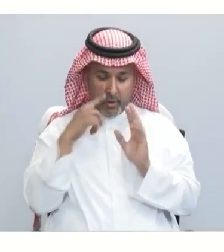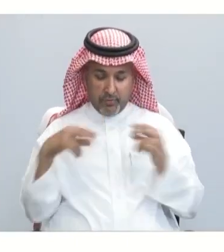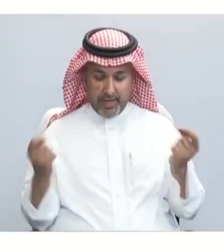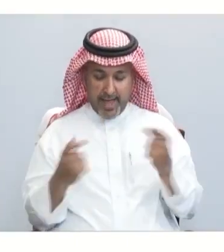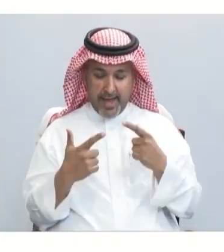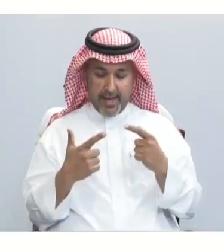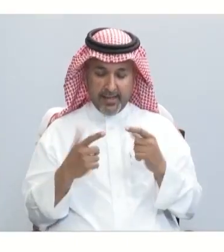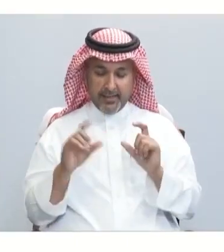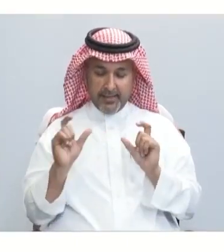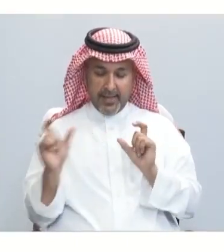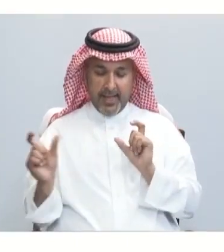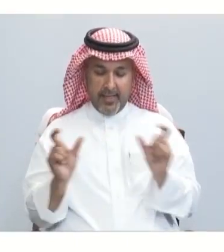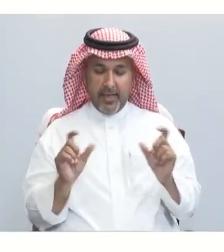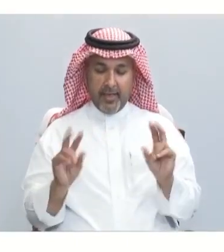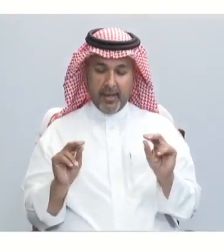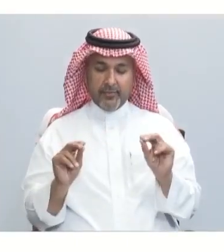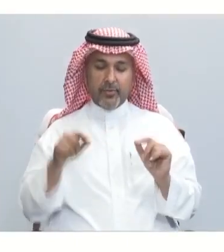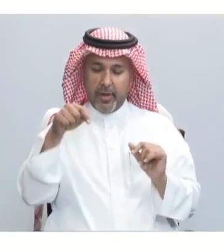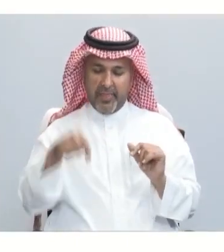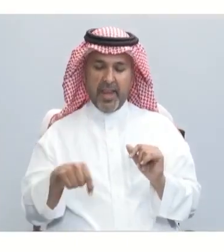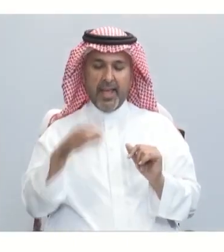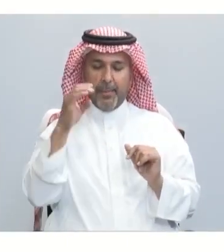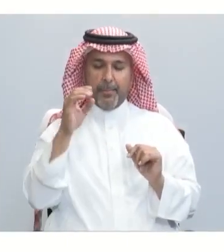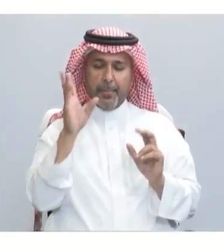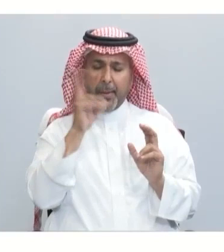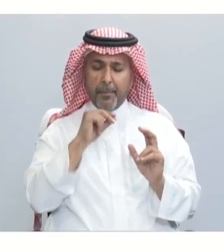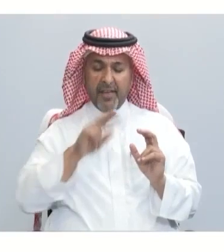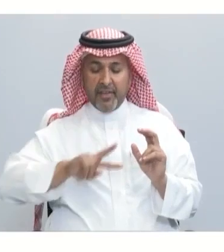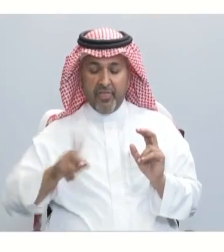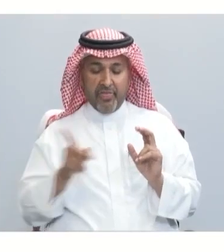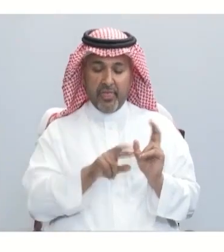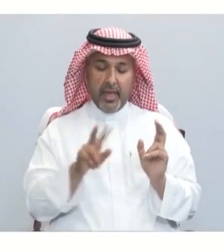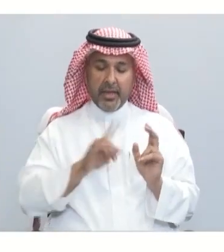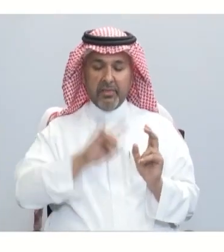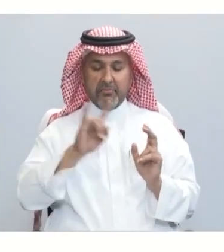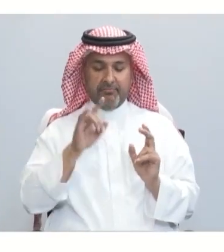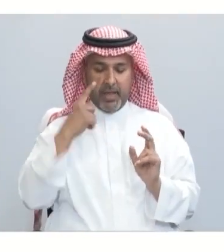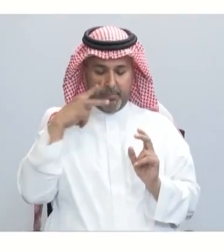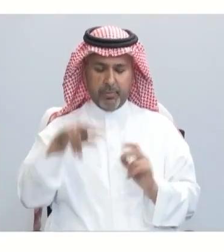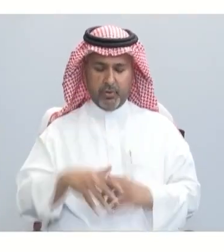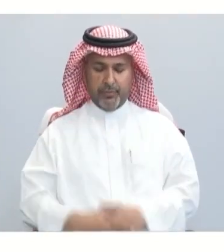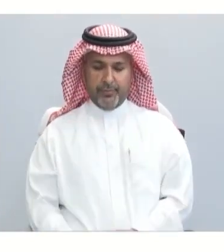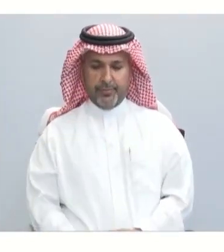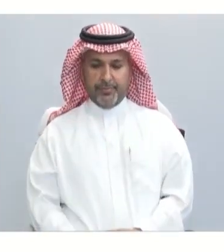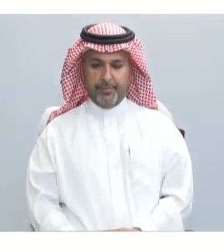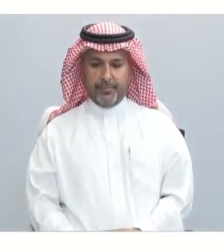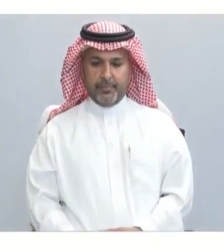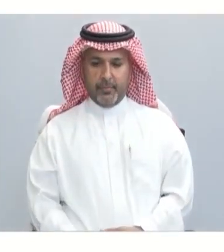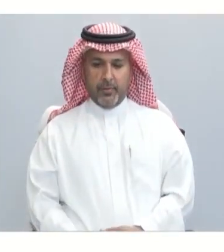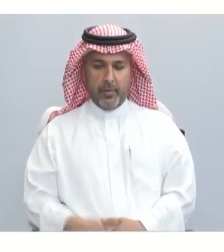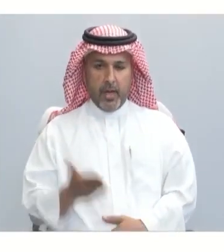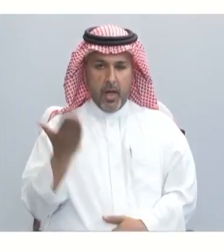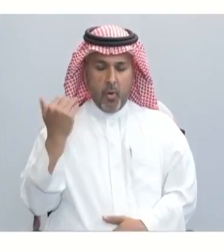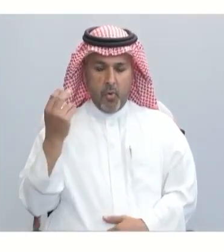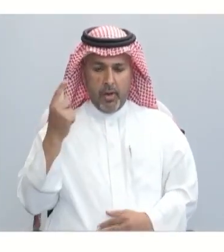الثانيه وجبت الداله العكسيه للداله الثانيه ونتجت الداله الاولى اذا هما عكس لبعض لكن في طريقه تعرفنا عليها